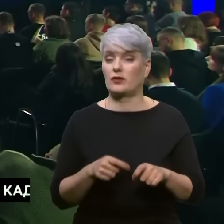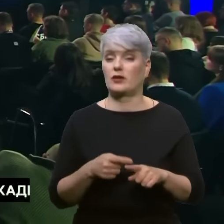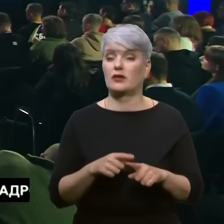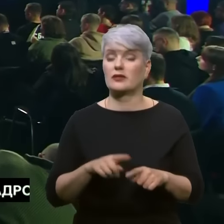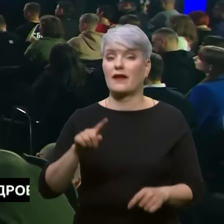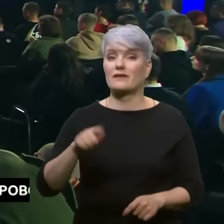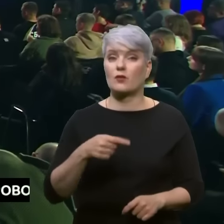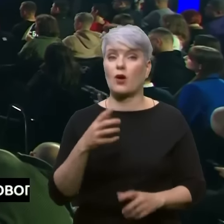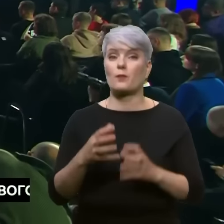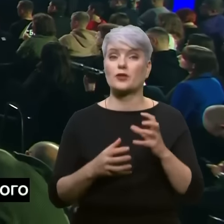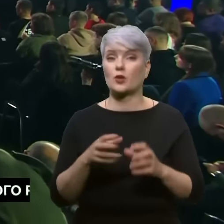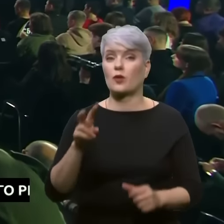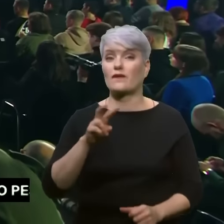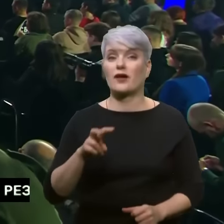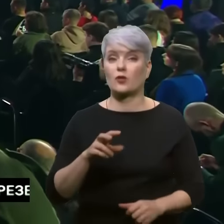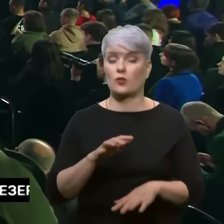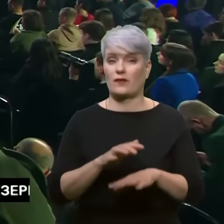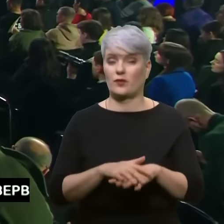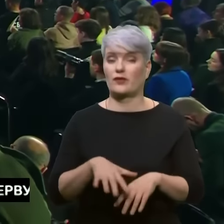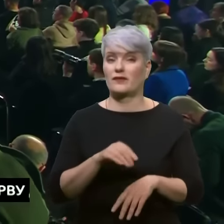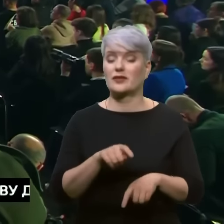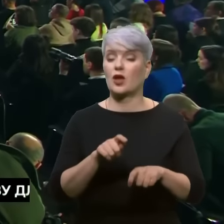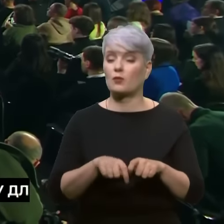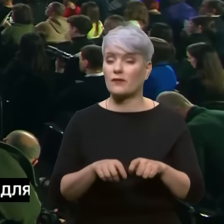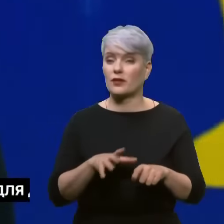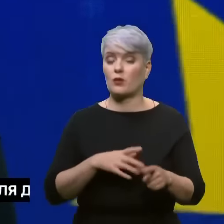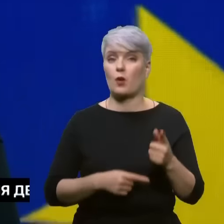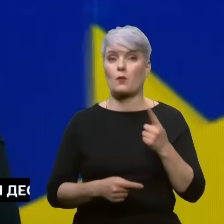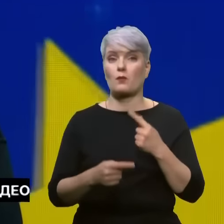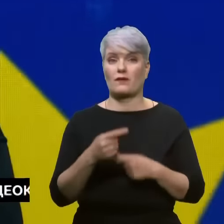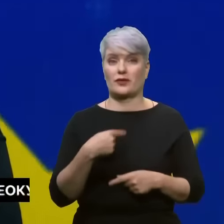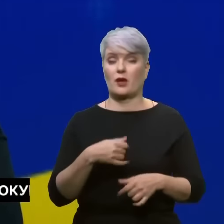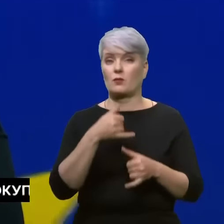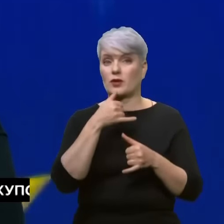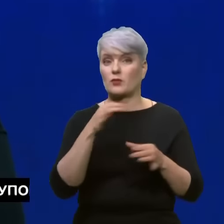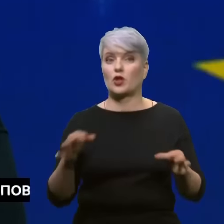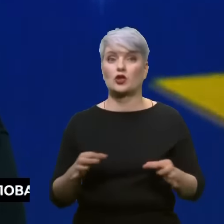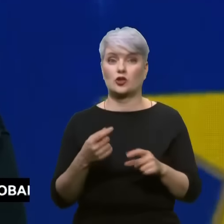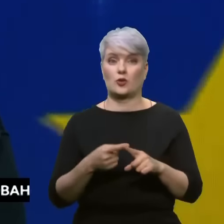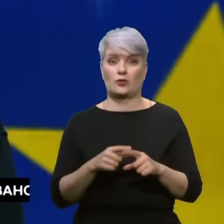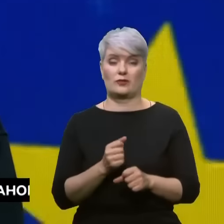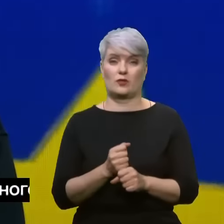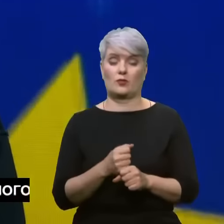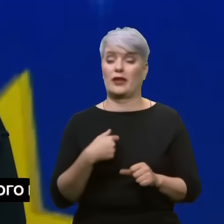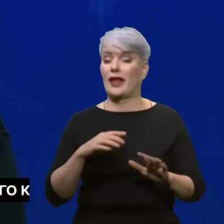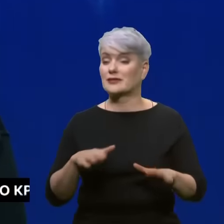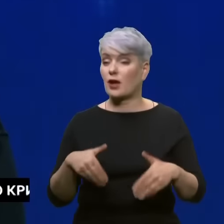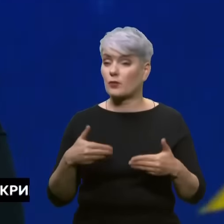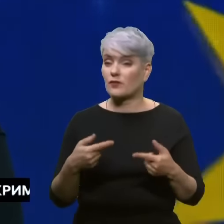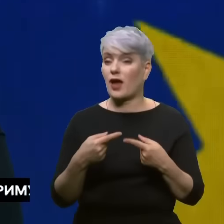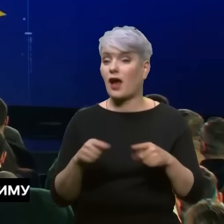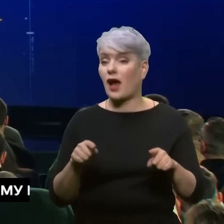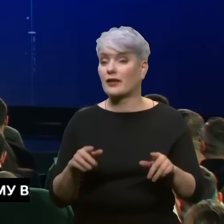вимога Міжнародного валютного фонду, і всі перевірки було повернуто. Ми нічого з цим не змогли зробити. Тому я запропонував